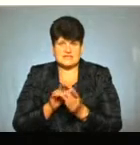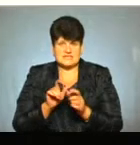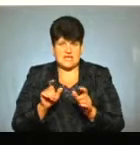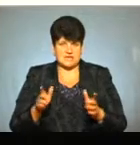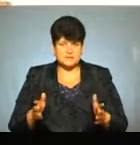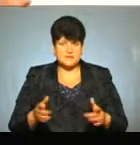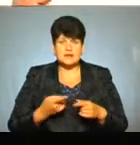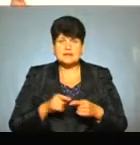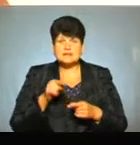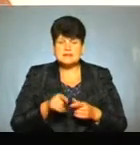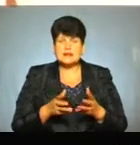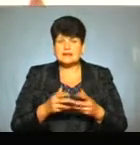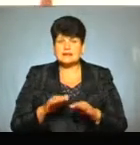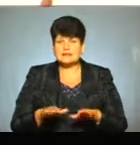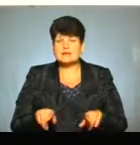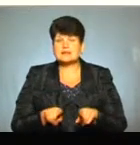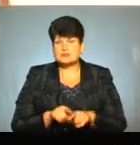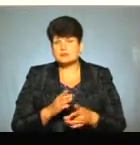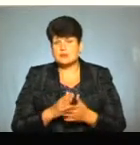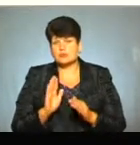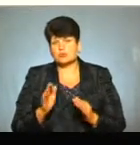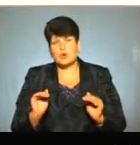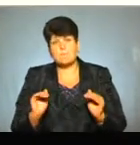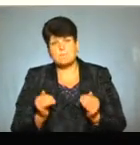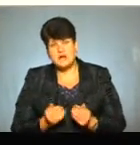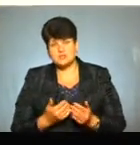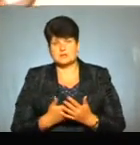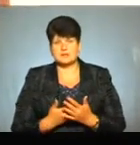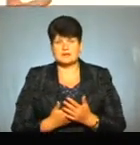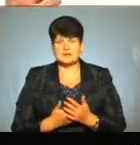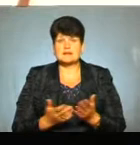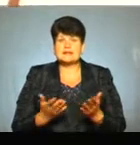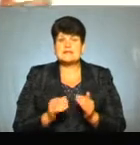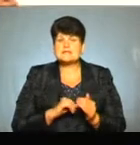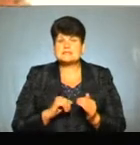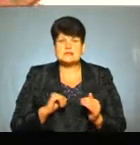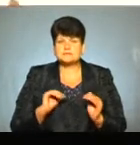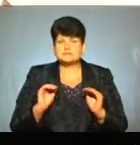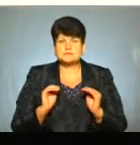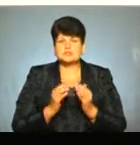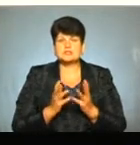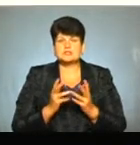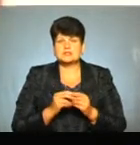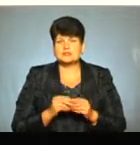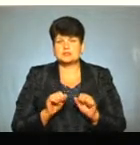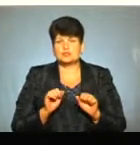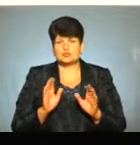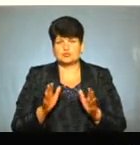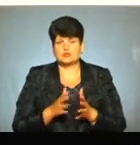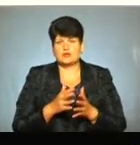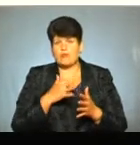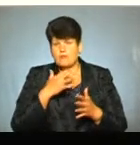ця кількість дітей також мала би бути чи обмеженою, тобто яка найменша кількість може бути